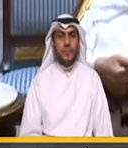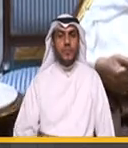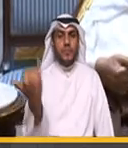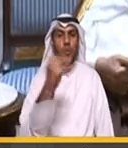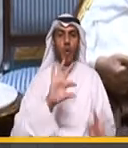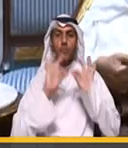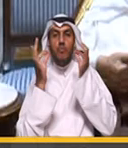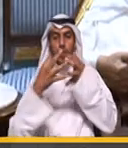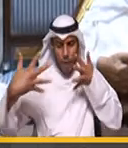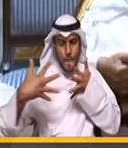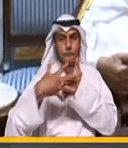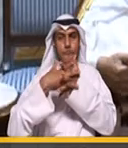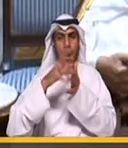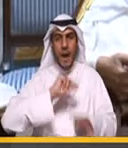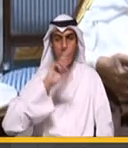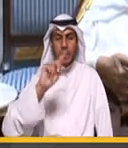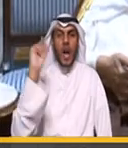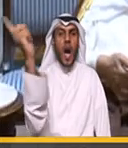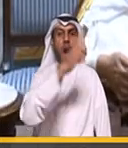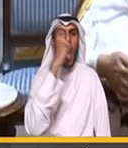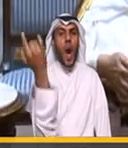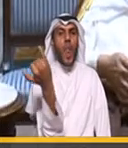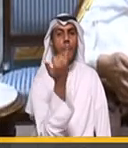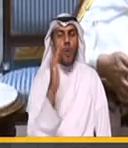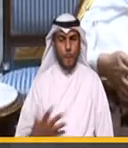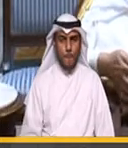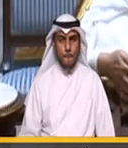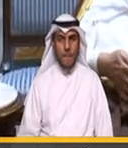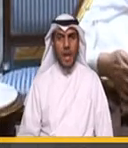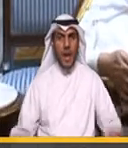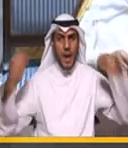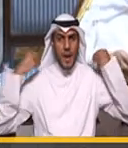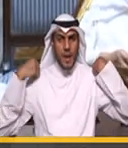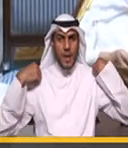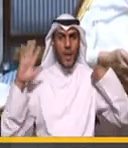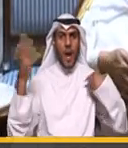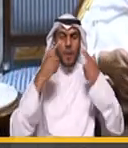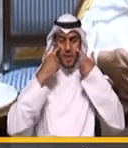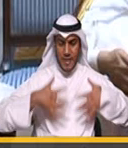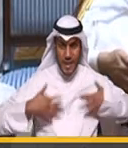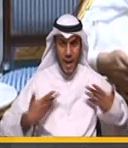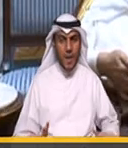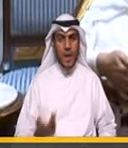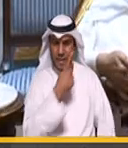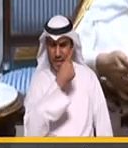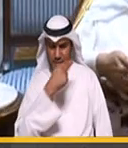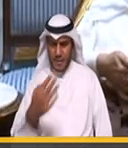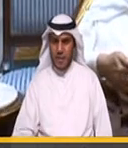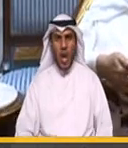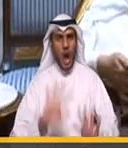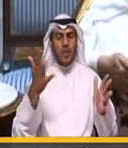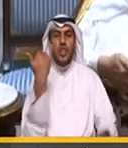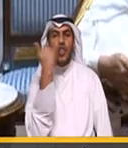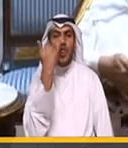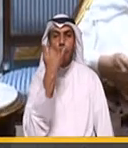لان طول العمر اليوم العالم كله يهتم في الرياضة للجميع، وأيضا الرياضة الترويحية والترفيهية اللي تستقطب